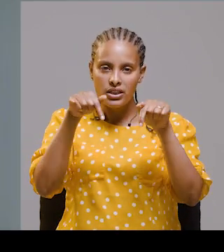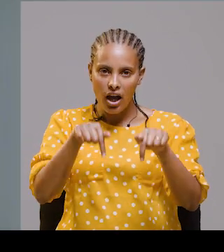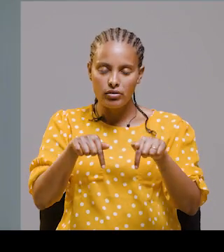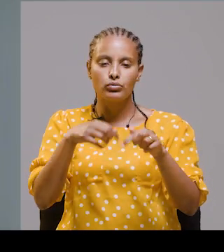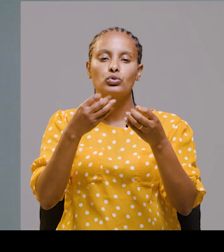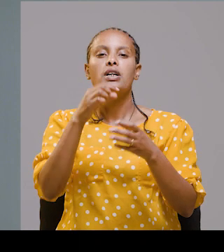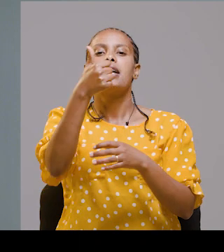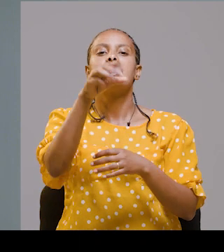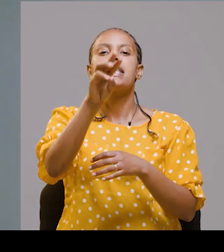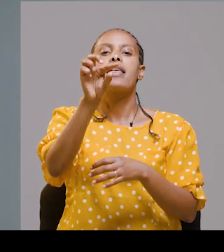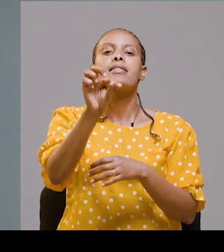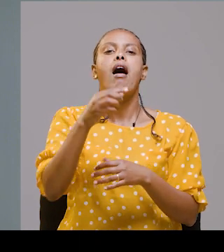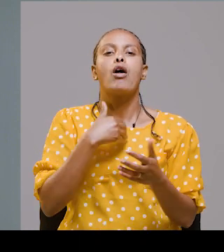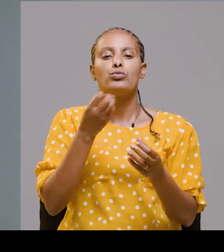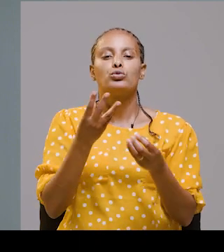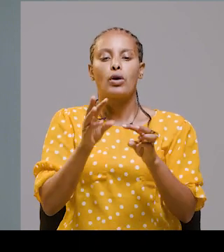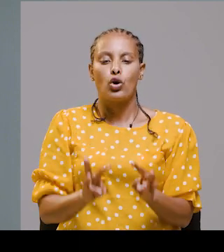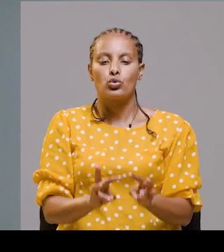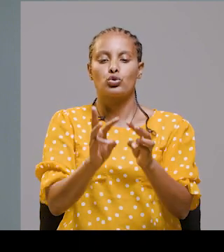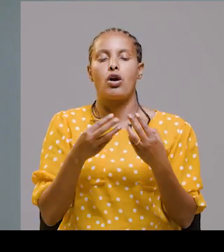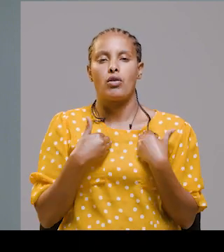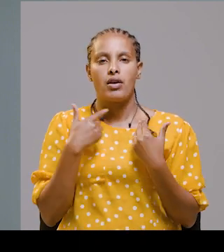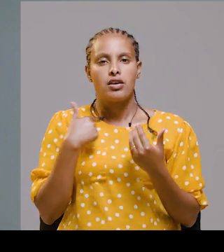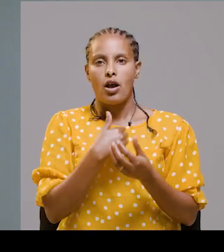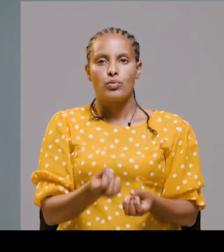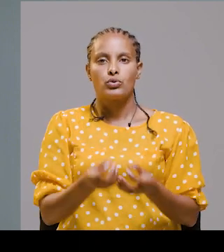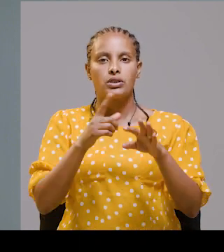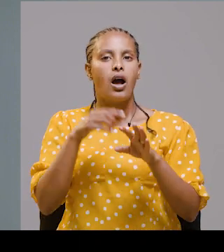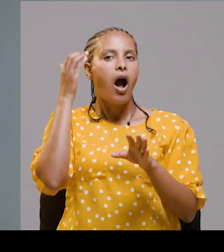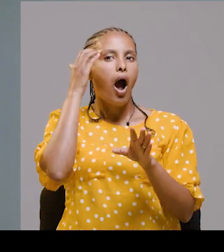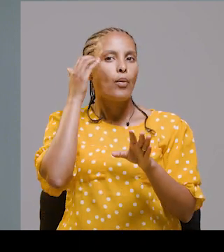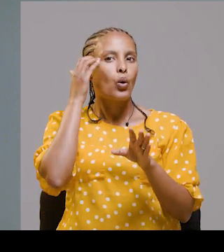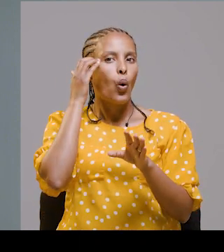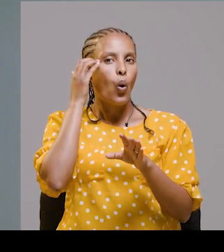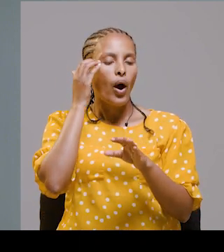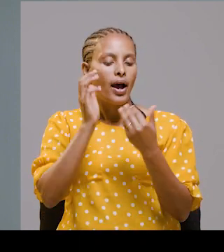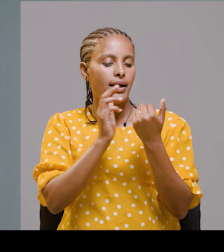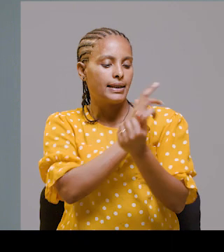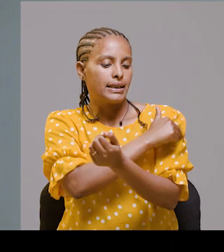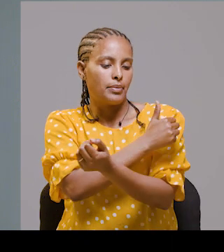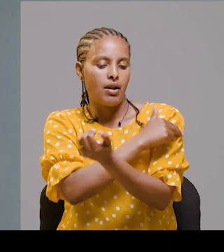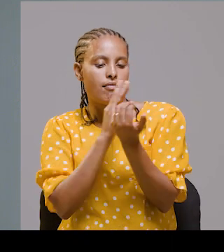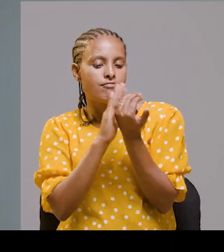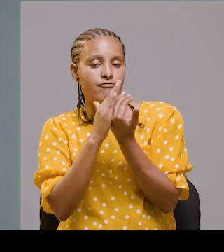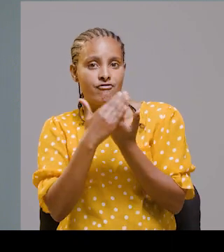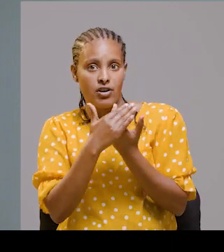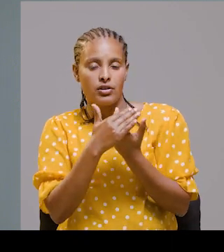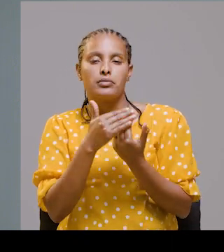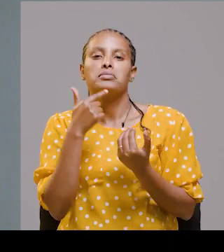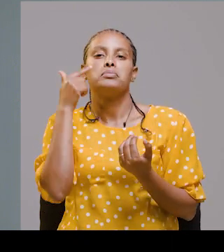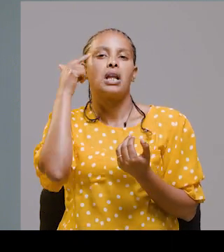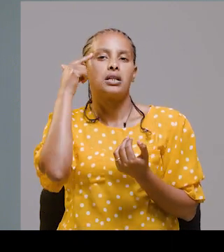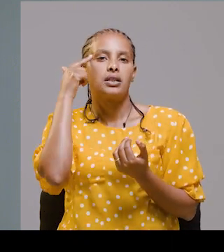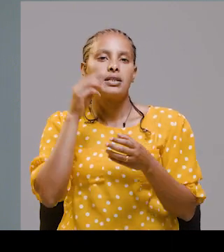ብዙ እሴቶች አሉ፣ በጣም ብዙ መንገዶች አሉ። እኛ ብዙ ጊዜ ስለ አእምሮ ህክምና ወይም ደግሞ ስለ ትሮማ እንደዚህ ነገሮች ስናወራ